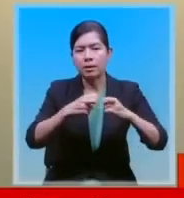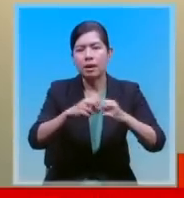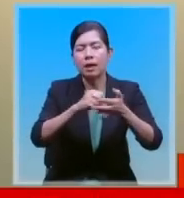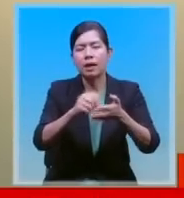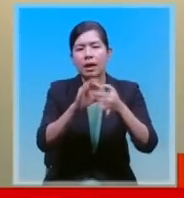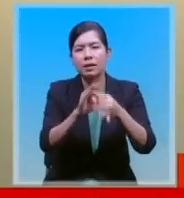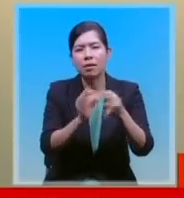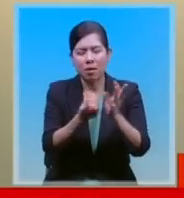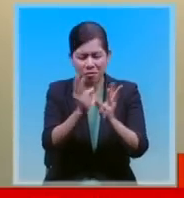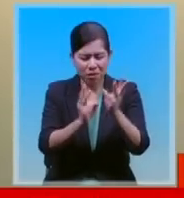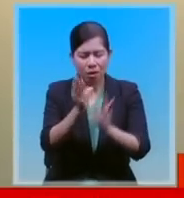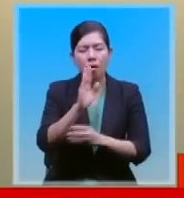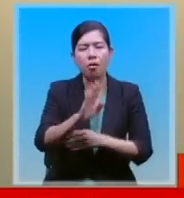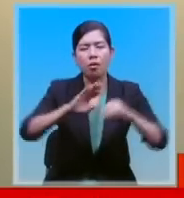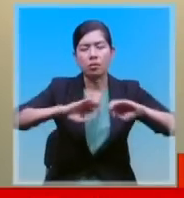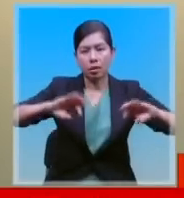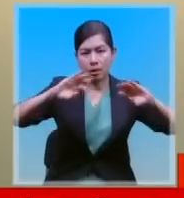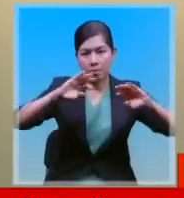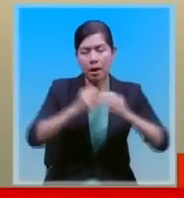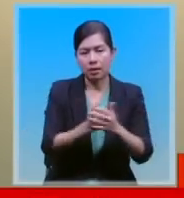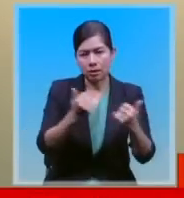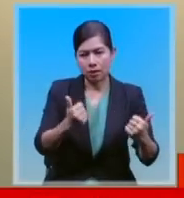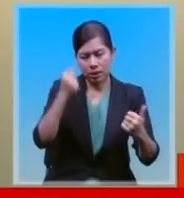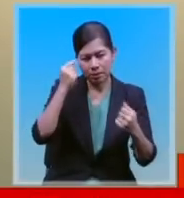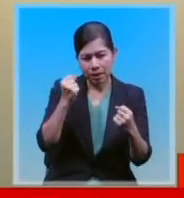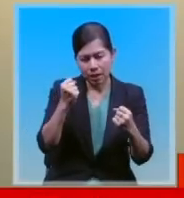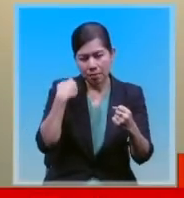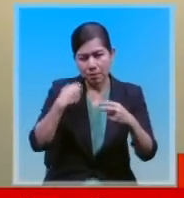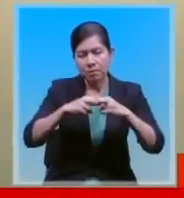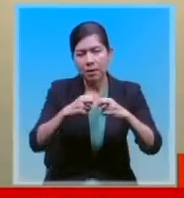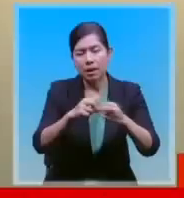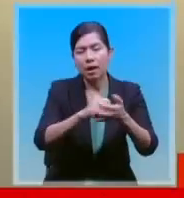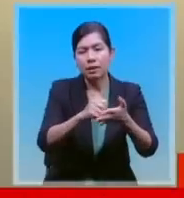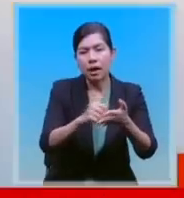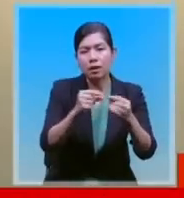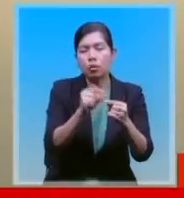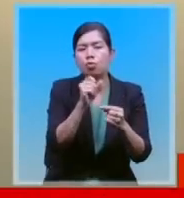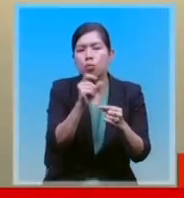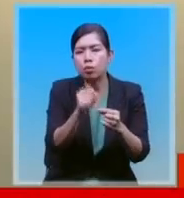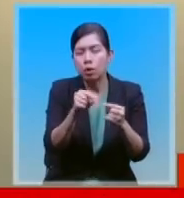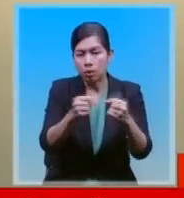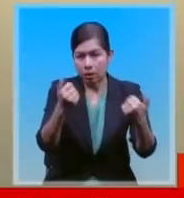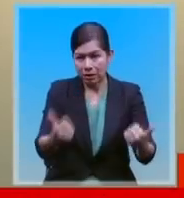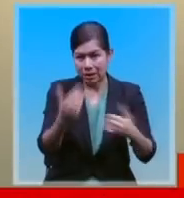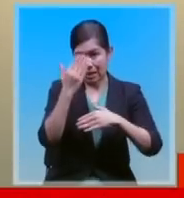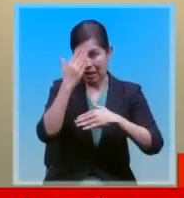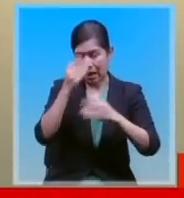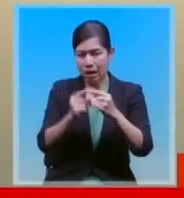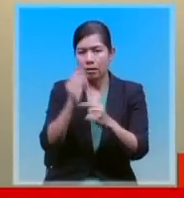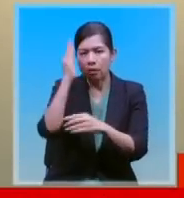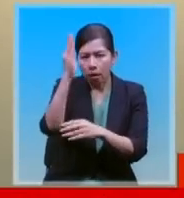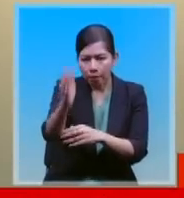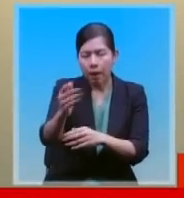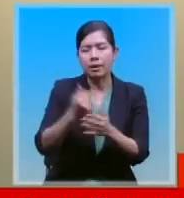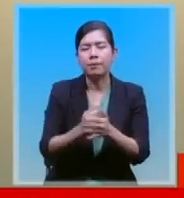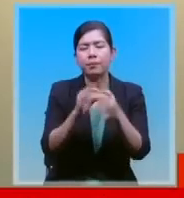อองรัฐบาลพยายามที่จะแก้ไขปัญหาทั้งในระยะเร่งด่วนและระยะยาวโดยเฉพาะการใช้รถไฟฟ้า